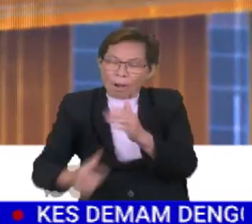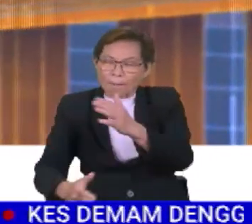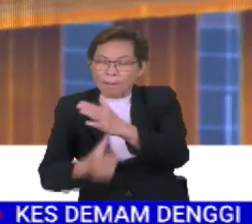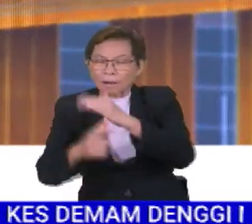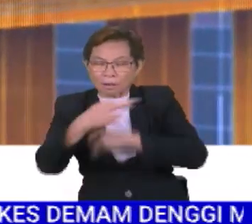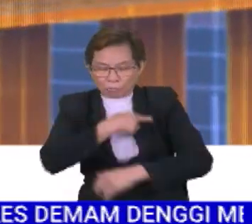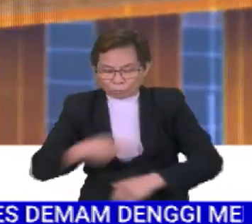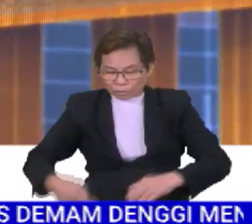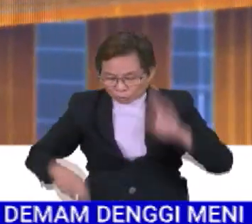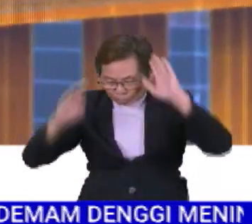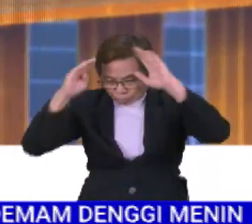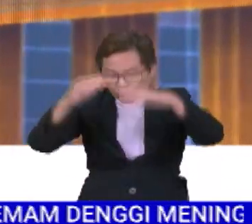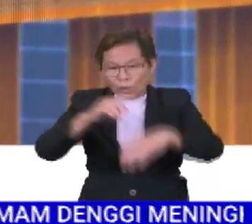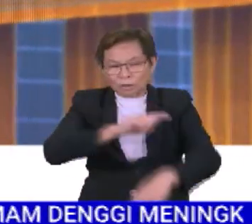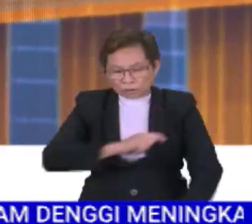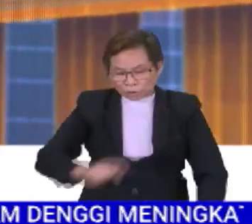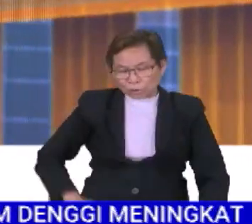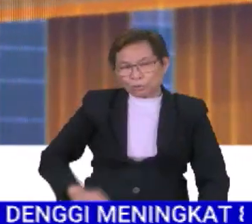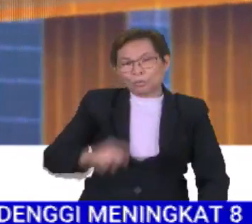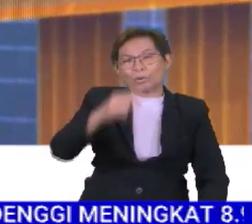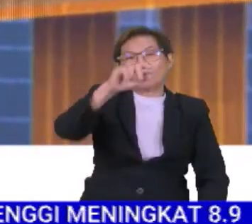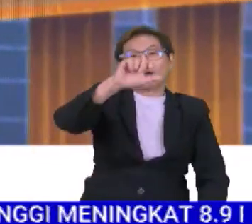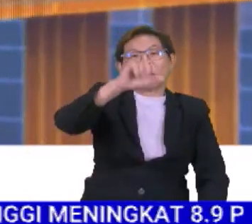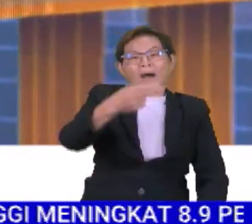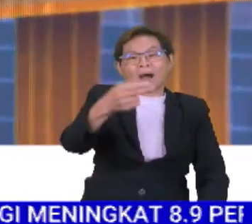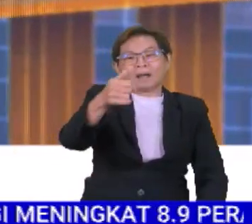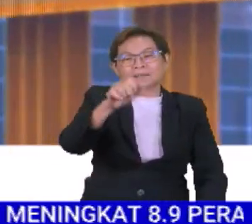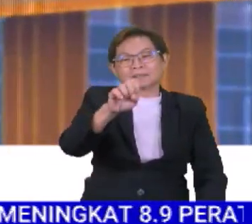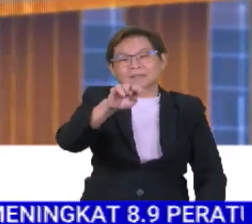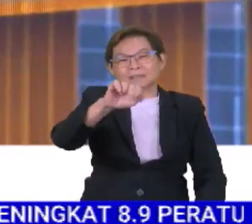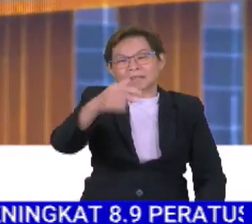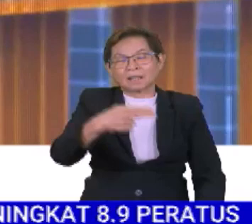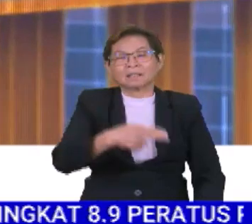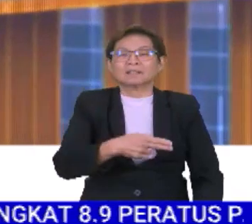pemangku Raja Pahang Tengku Hasanah Ibrahim Alamsyah